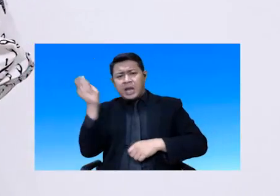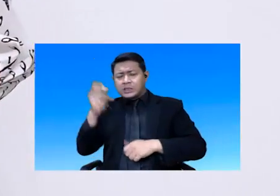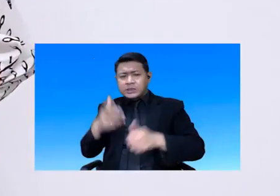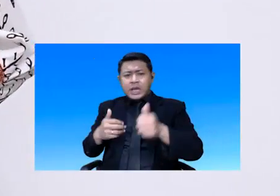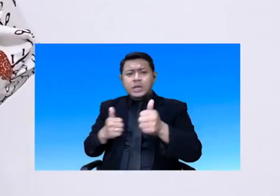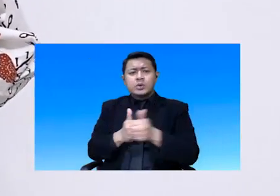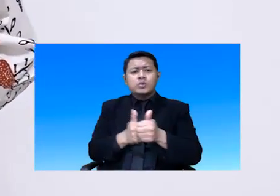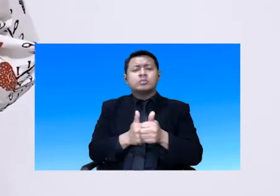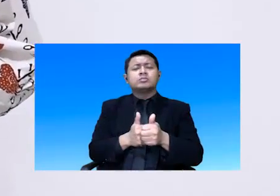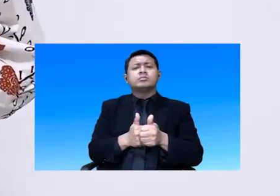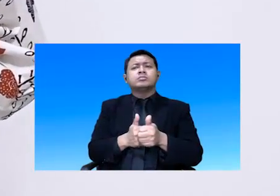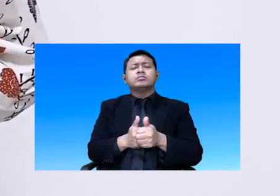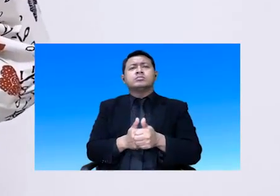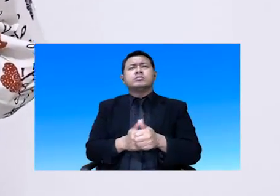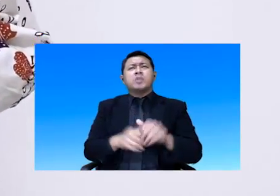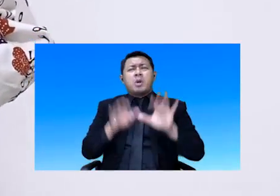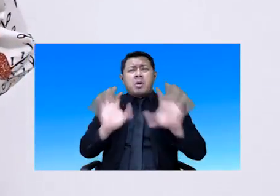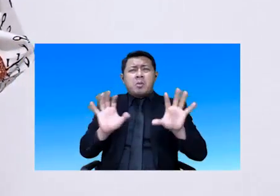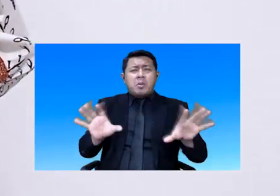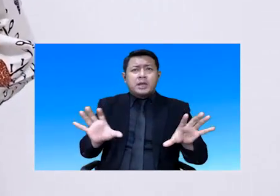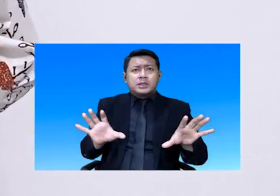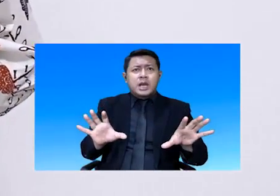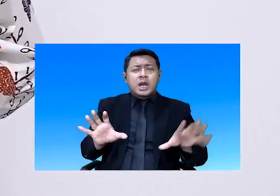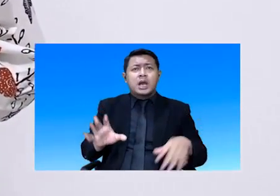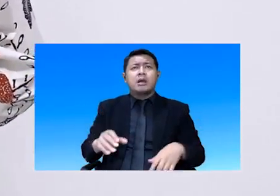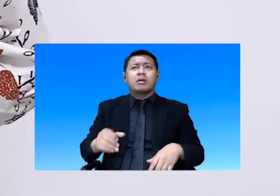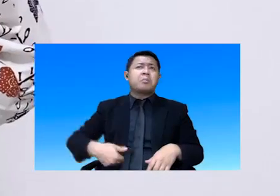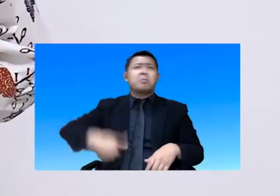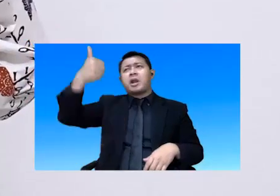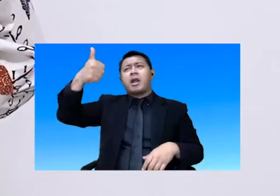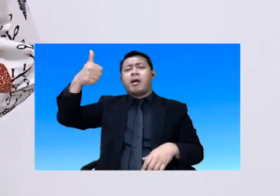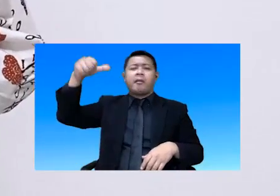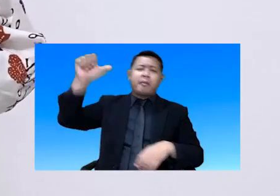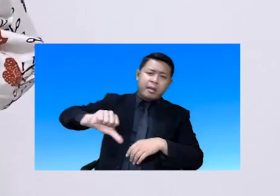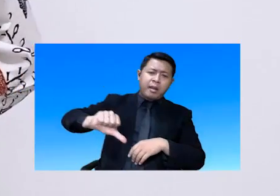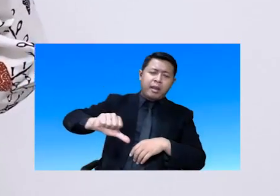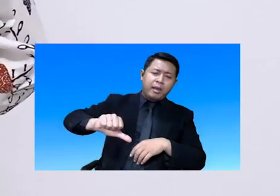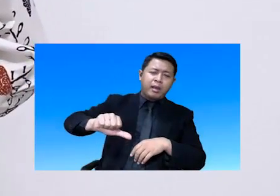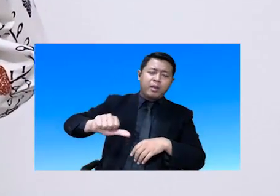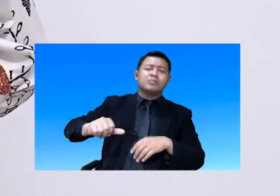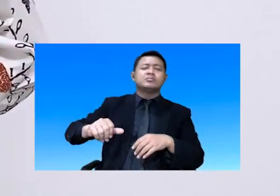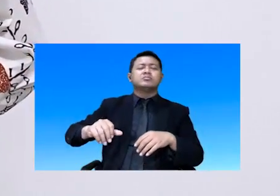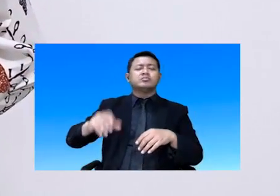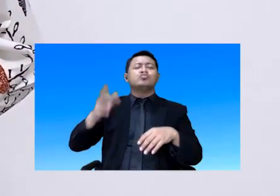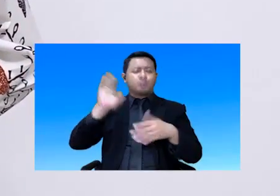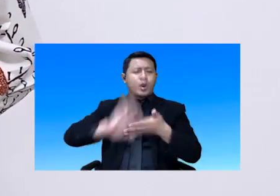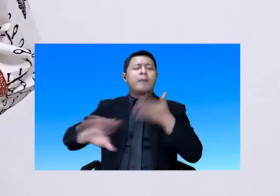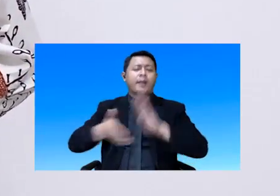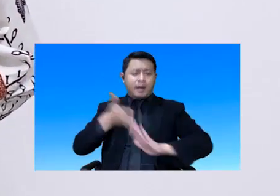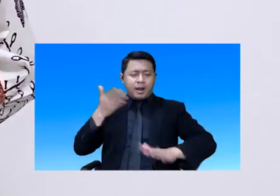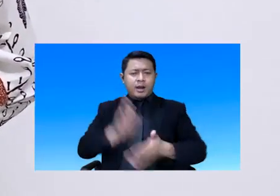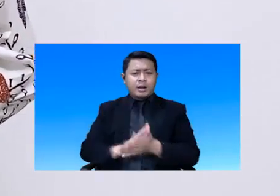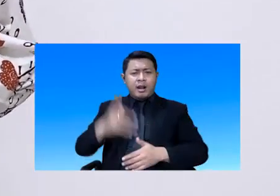ikuti tentunya banyak, menang kalah banyak sekali saya alami, dan